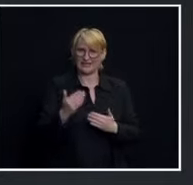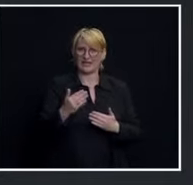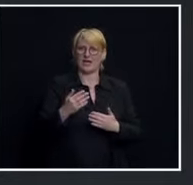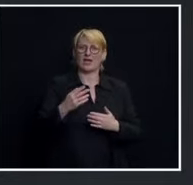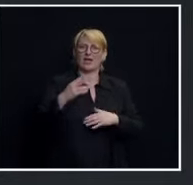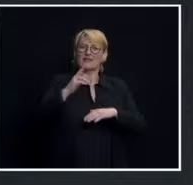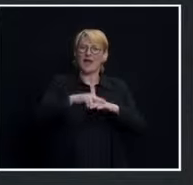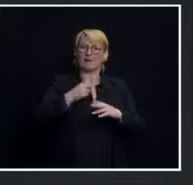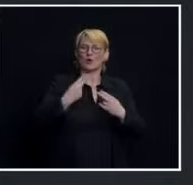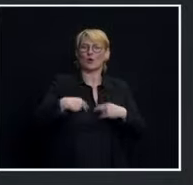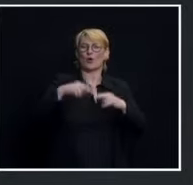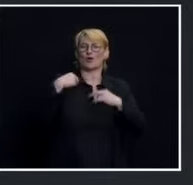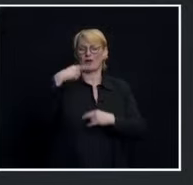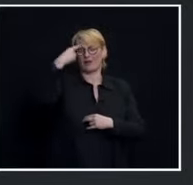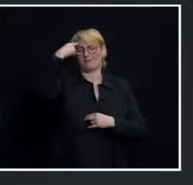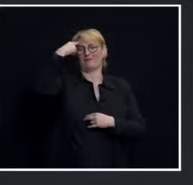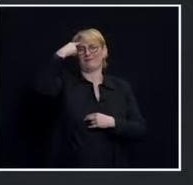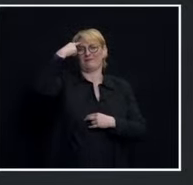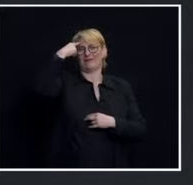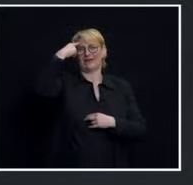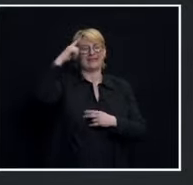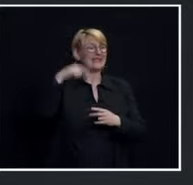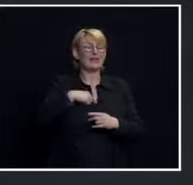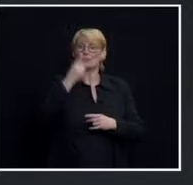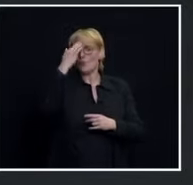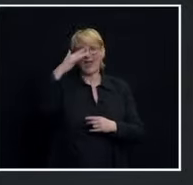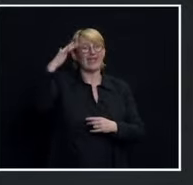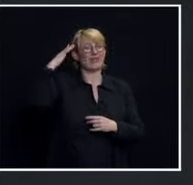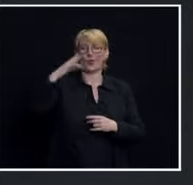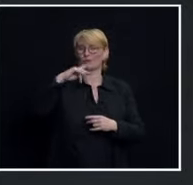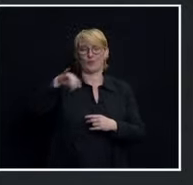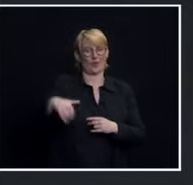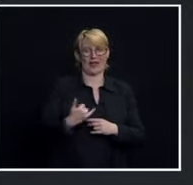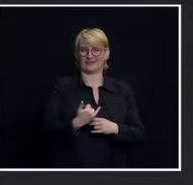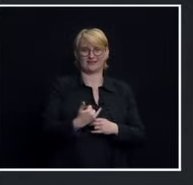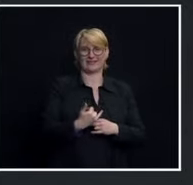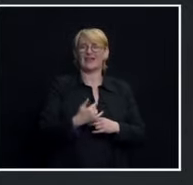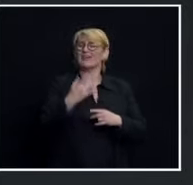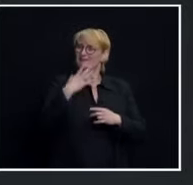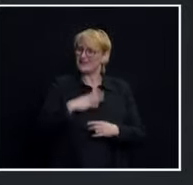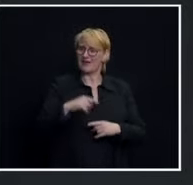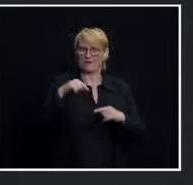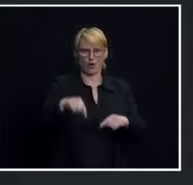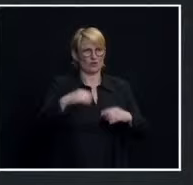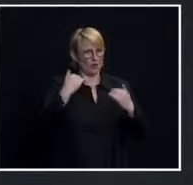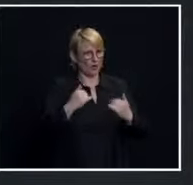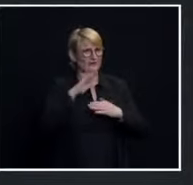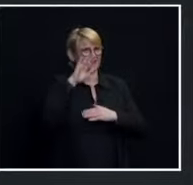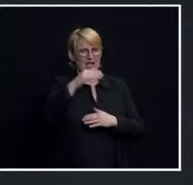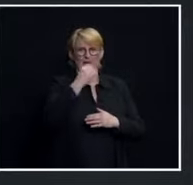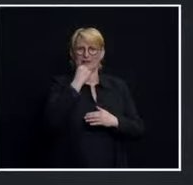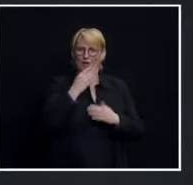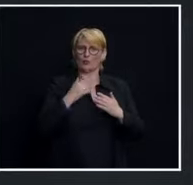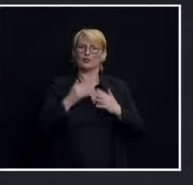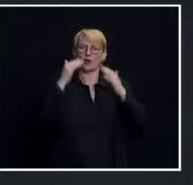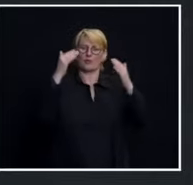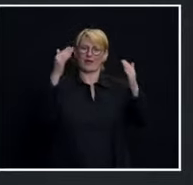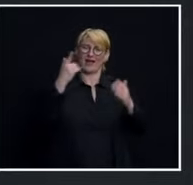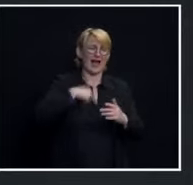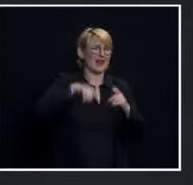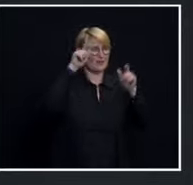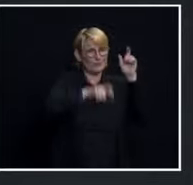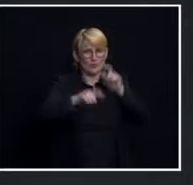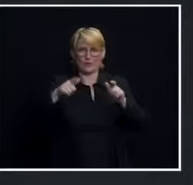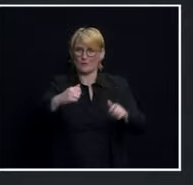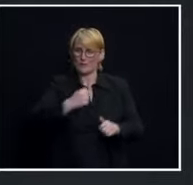Namen ist also nicht nur ein Erinnerungsprojekt. Wir wollen heute Nachmittag und darüber hinaus alle Bürgerinnen und